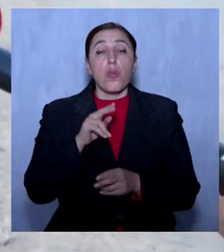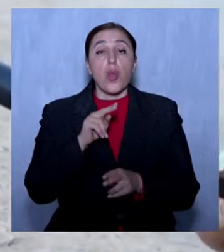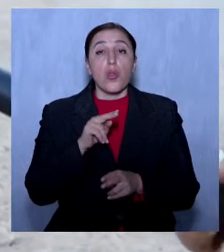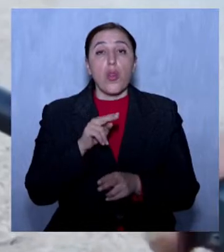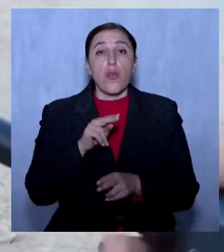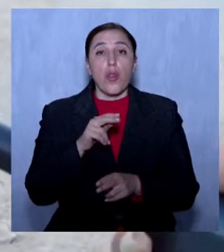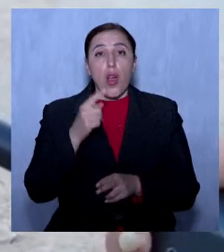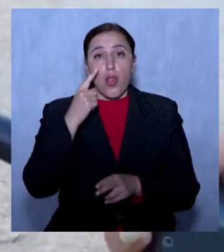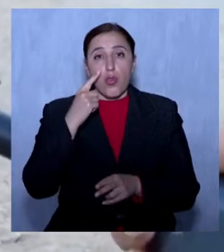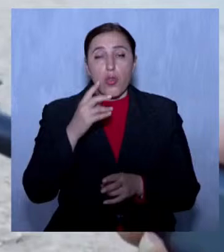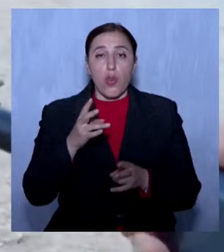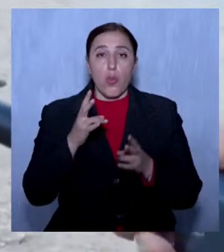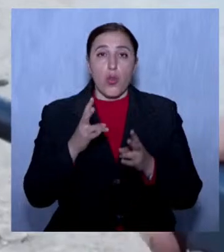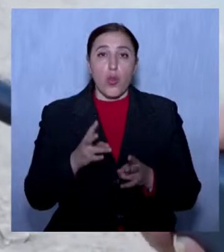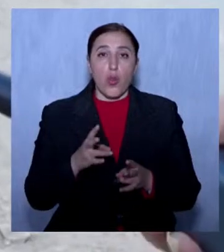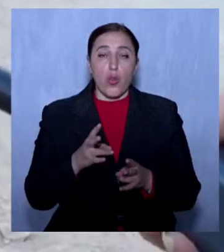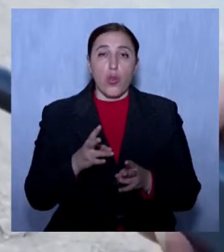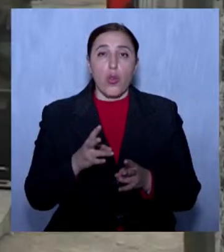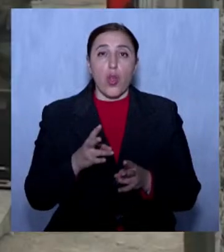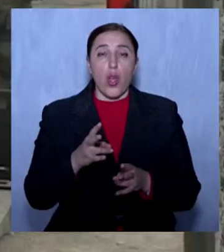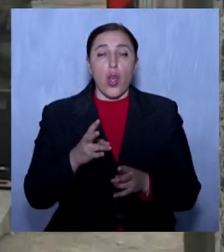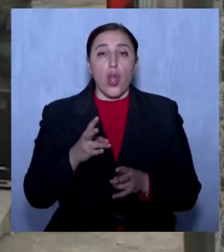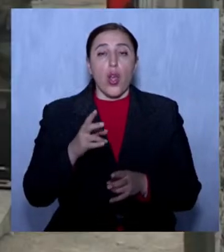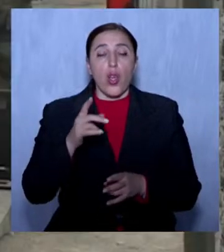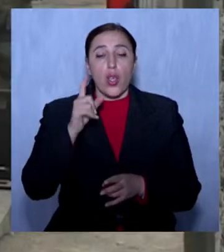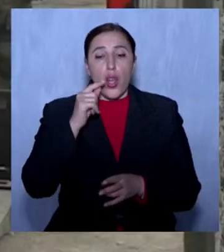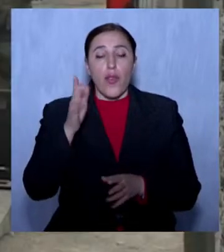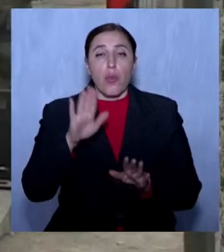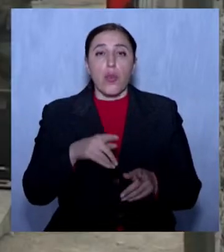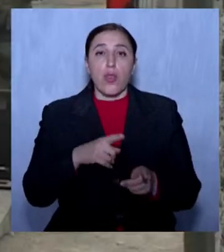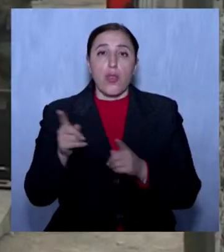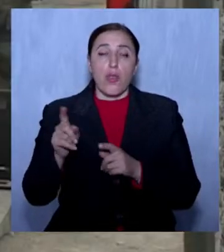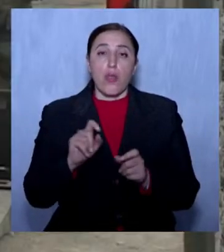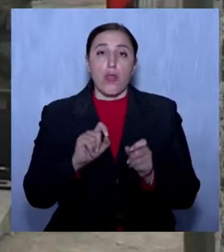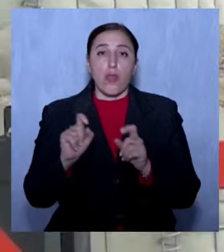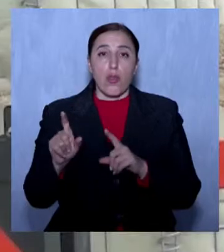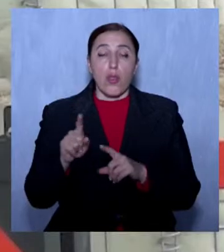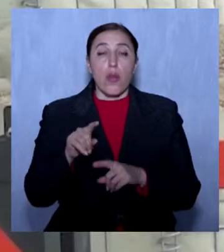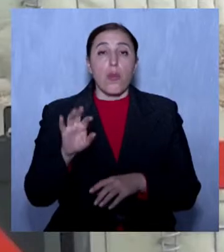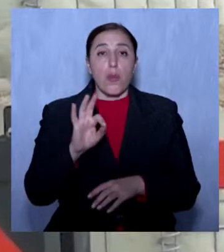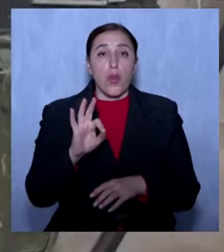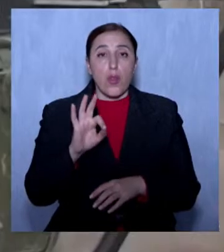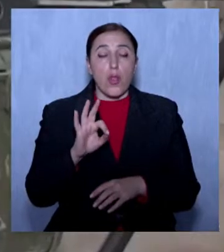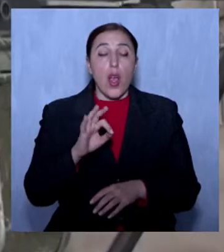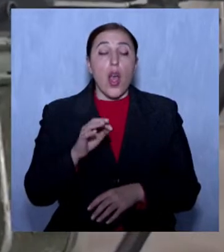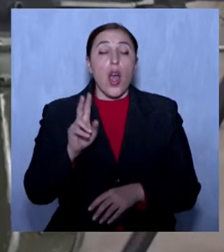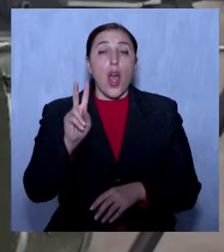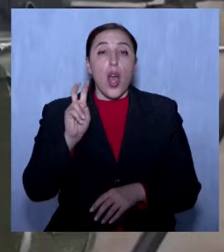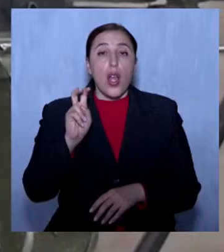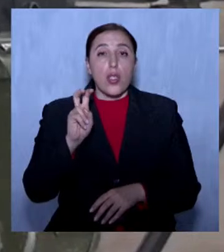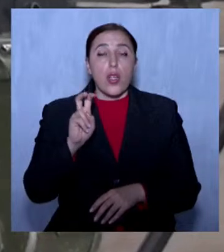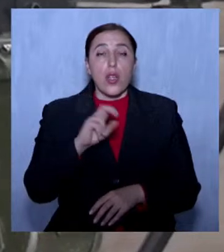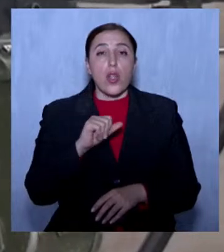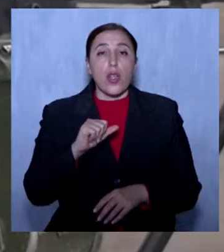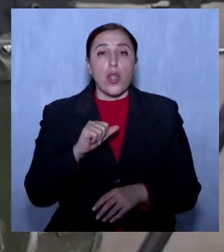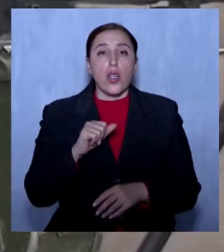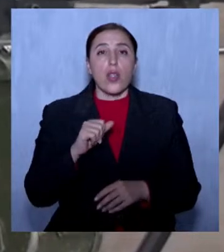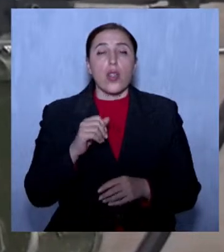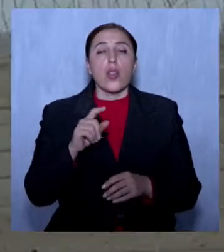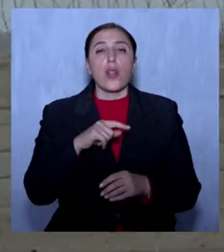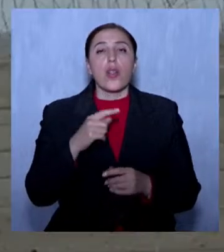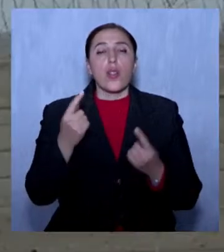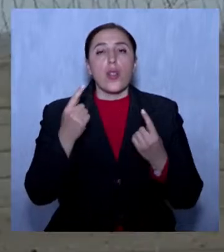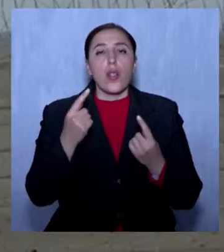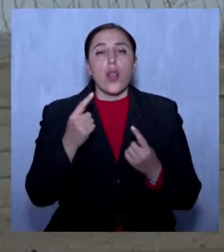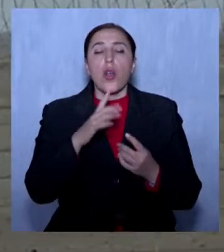էլ աշկն էլ փչացել է, այնա Երևանա հոսպիտալում։ Այս տեղեկությունը Արցախի պաշտոնական մի քանի գերատեսչություններ